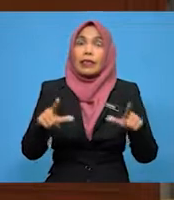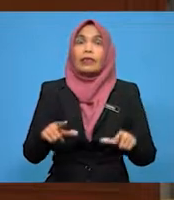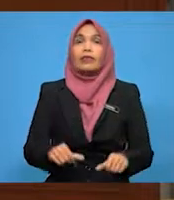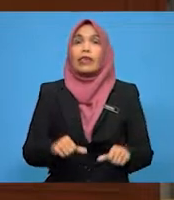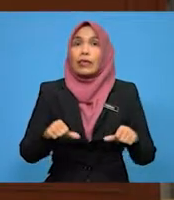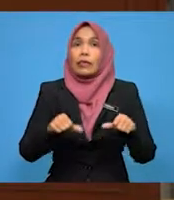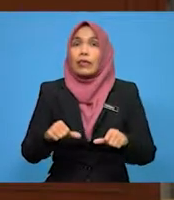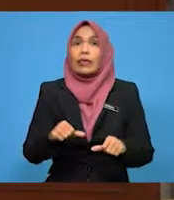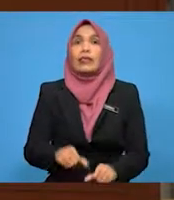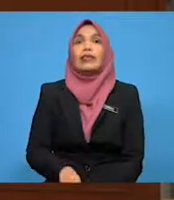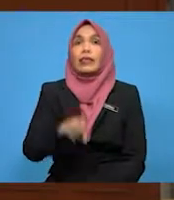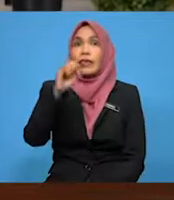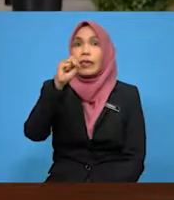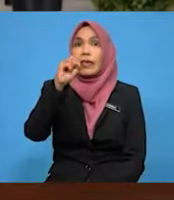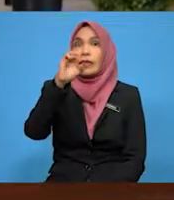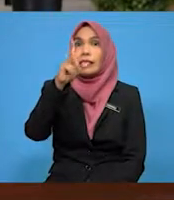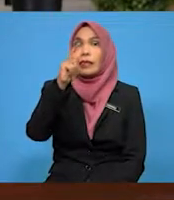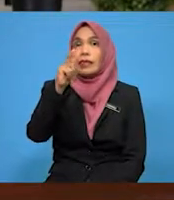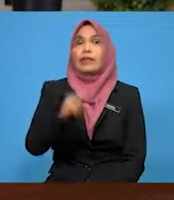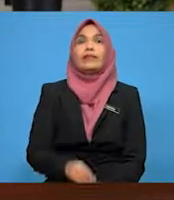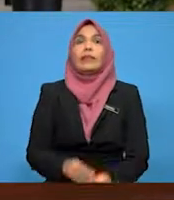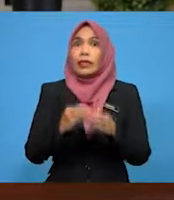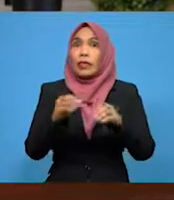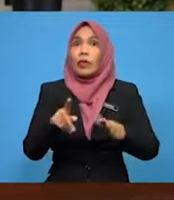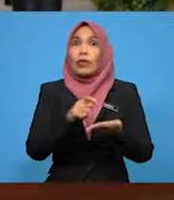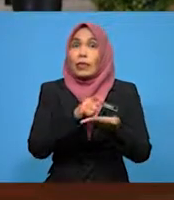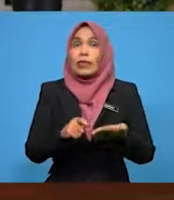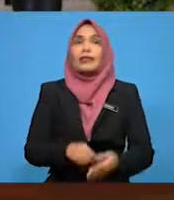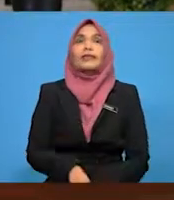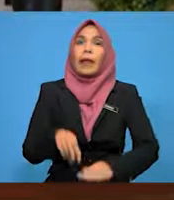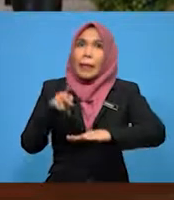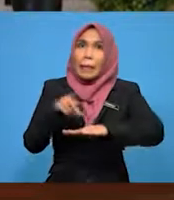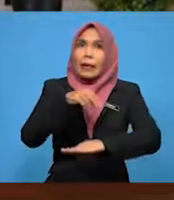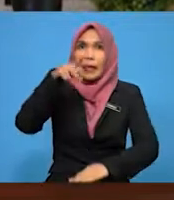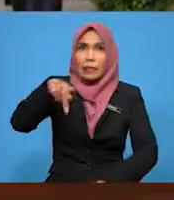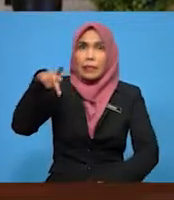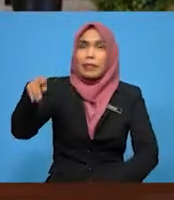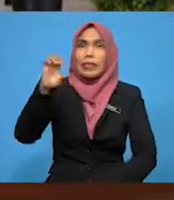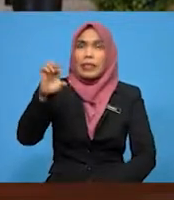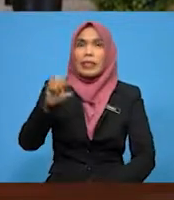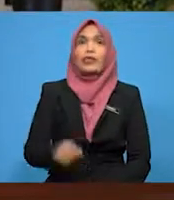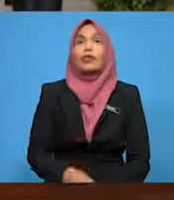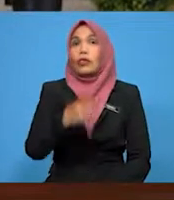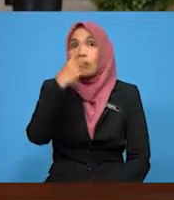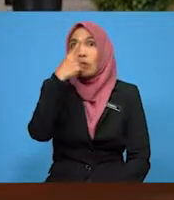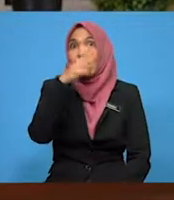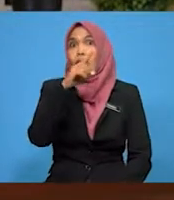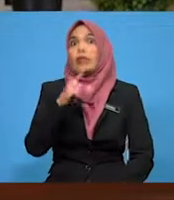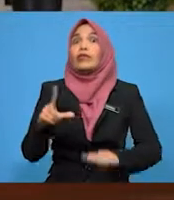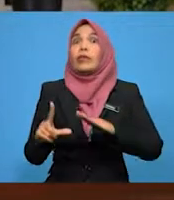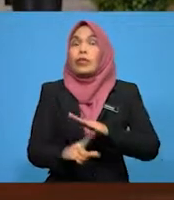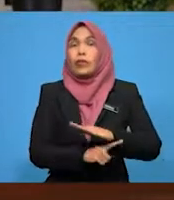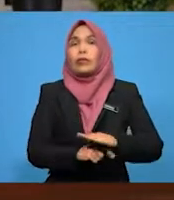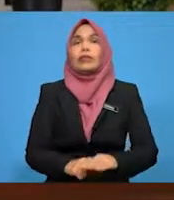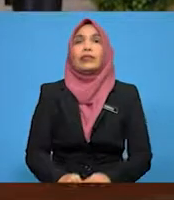telur tetasan ke dalam setter. Pemakaian PPE yang lengkap diperlukan untuk melindungi personel dari